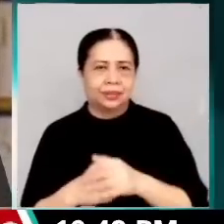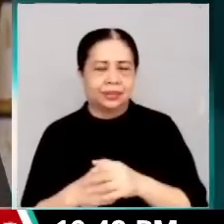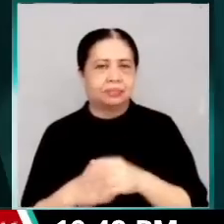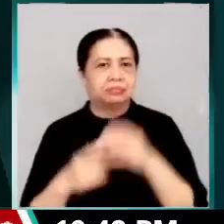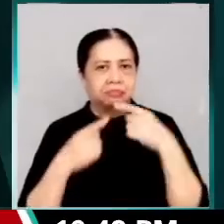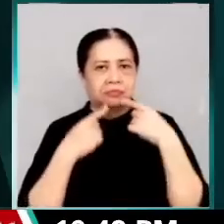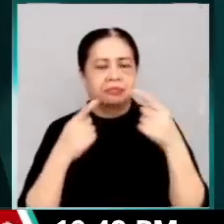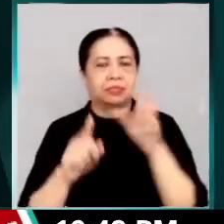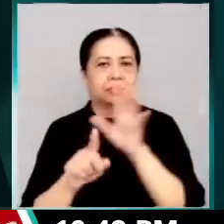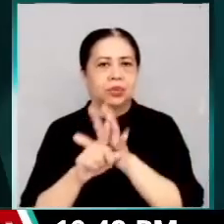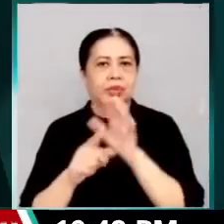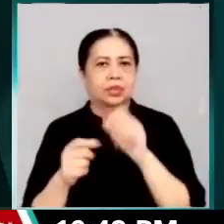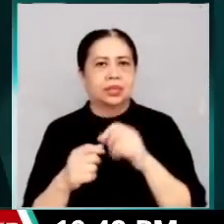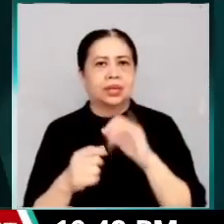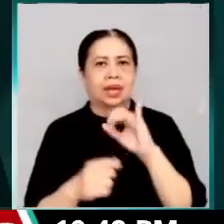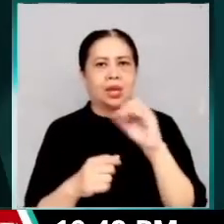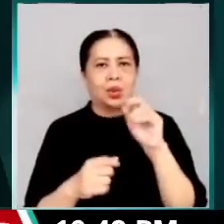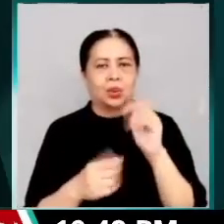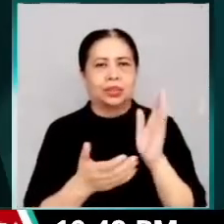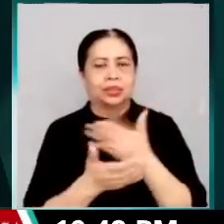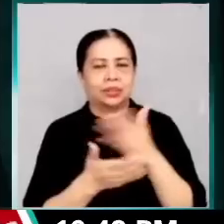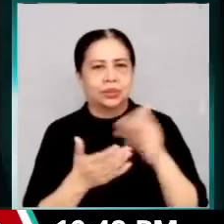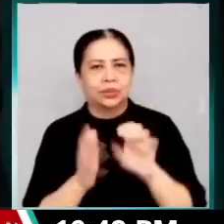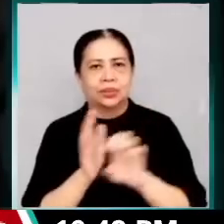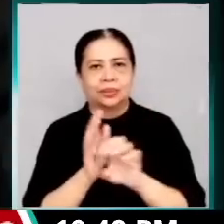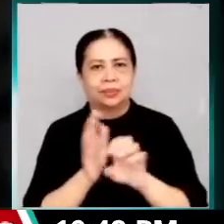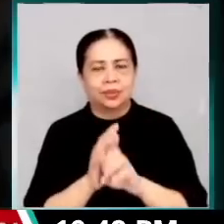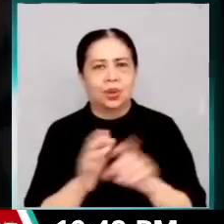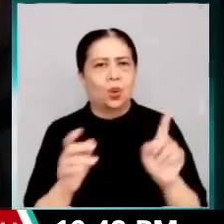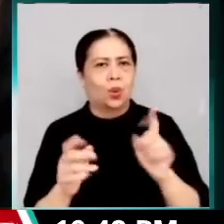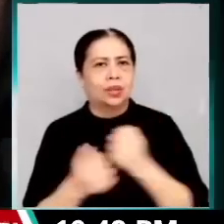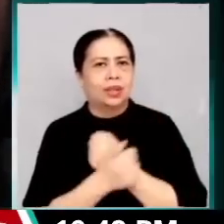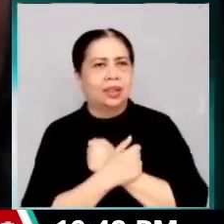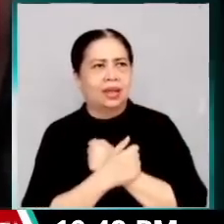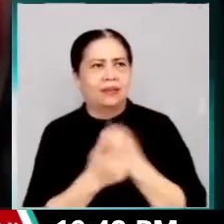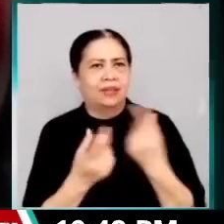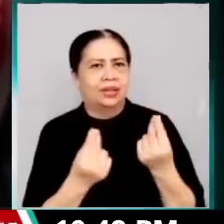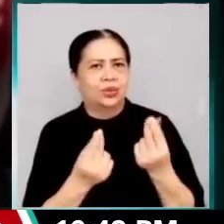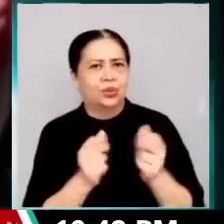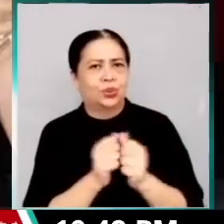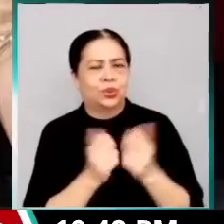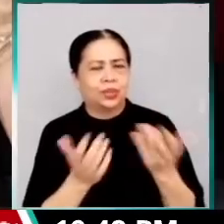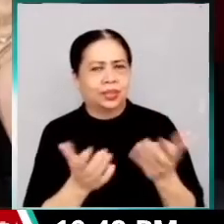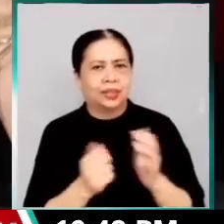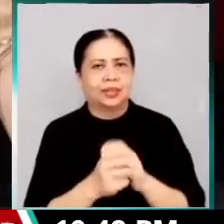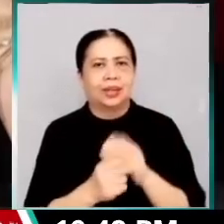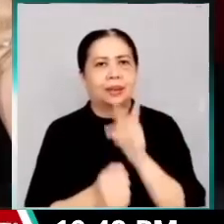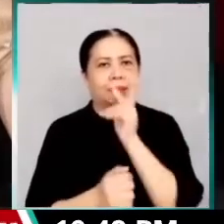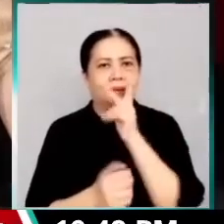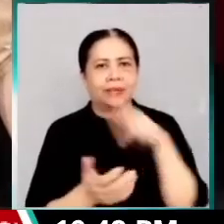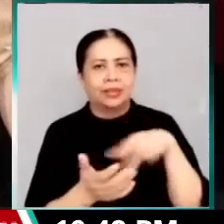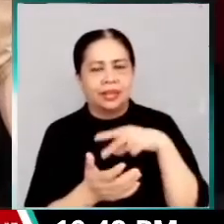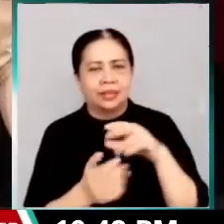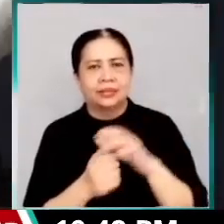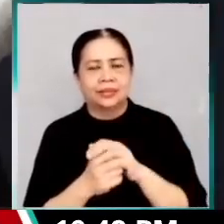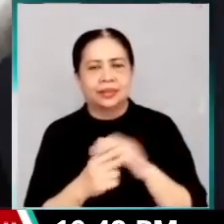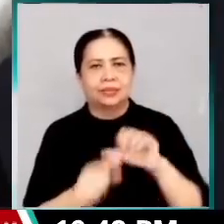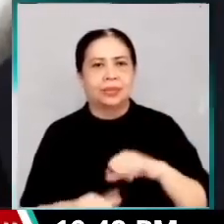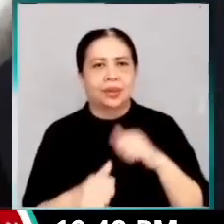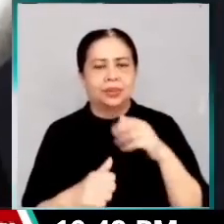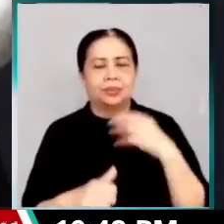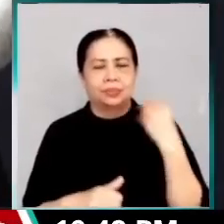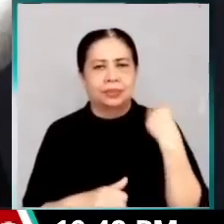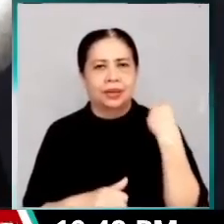sa mga iconic na kanta tulad ng What's Love Got to Do with It, Private Dancer at Proud Mary. Nag-alay ng kandila